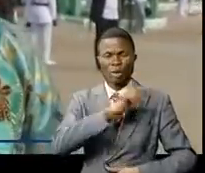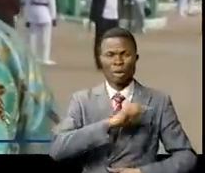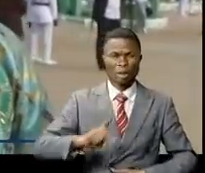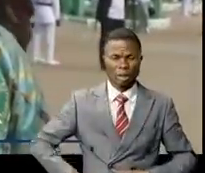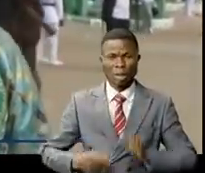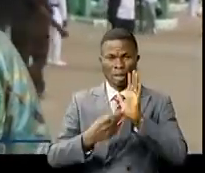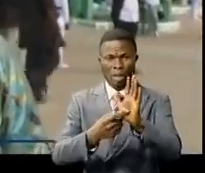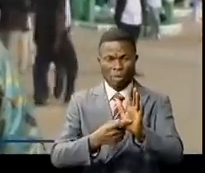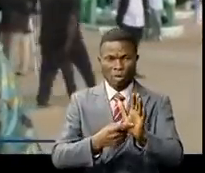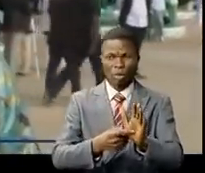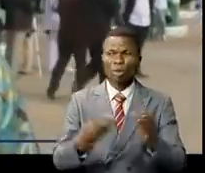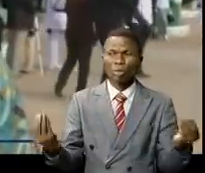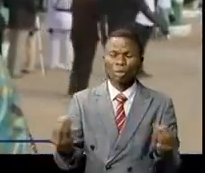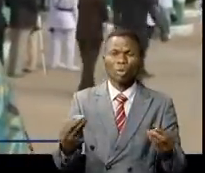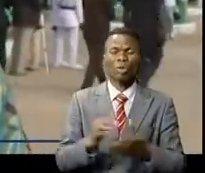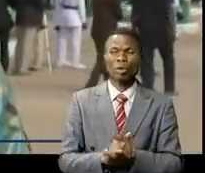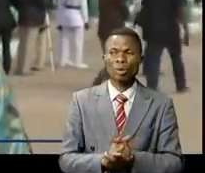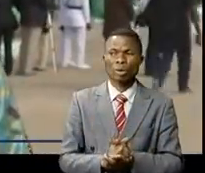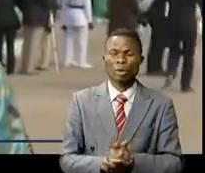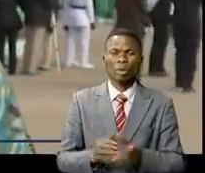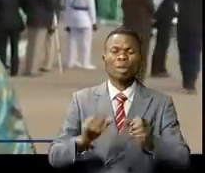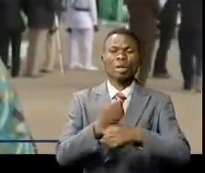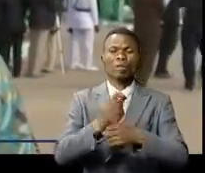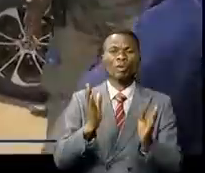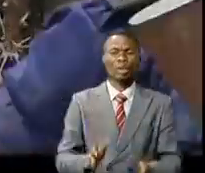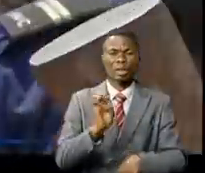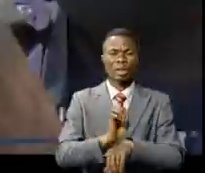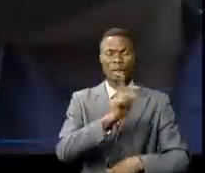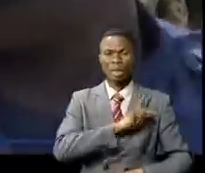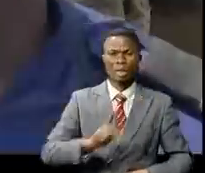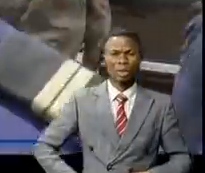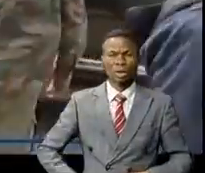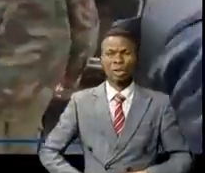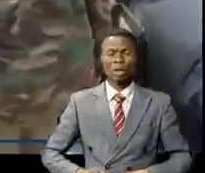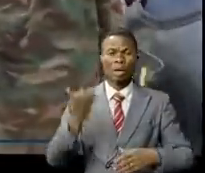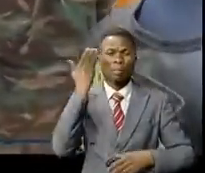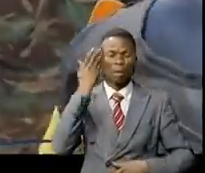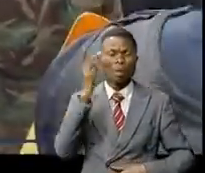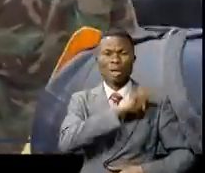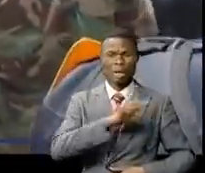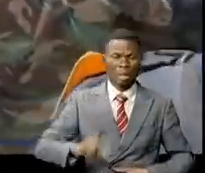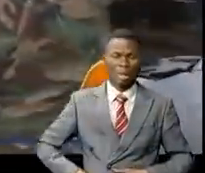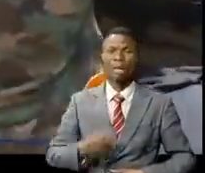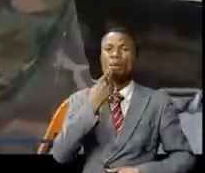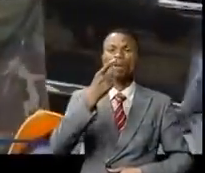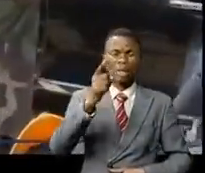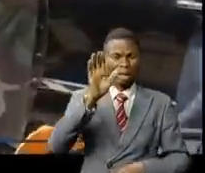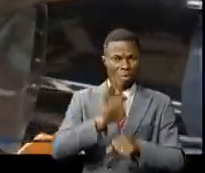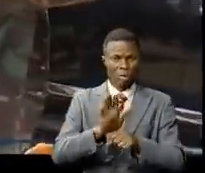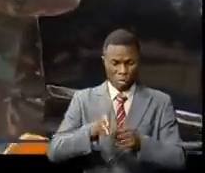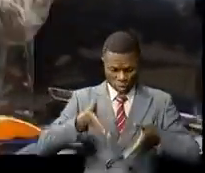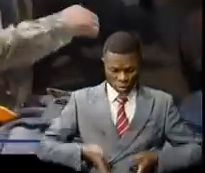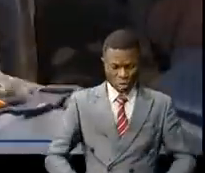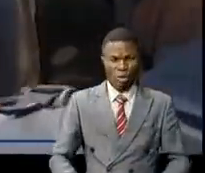les kimbanguistes par le fait que le fondateur de l'église kimbanguiste à savoir simon kimbangu avait prophétisé sur la naissance du chef